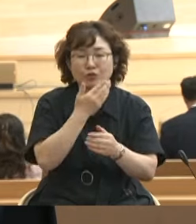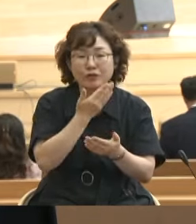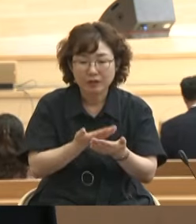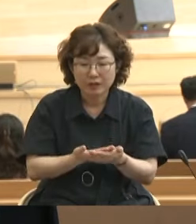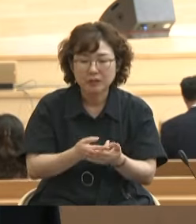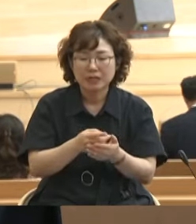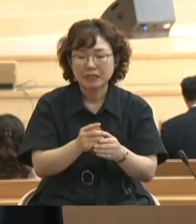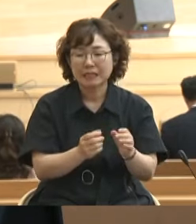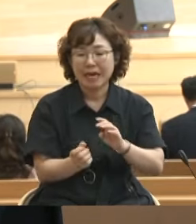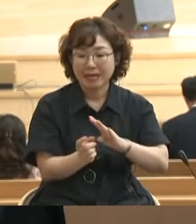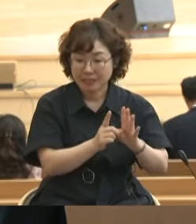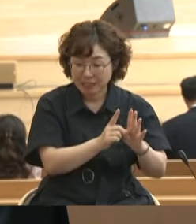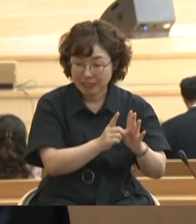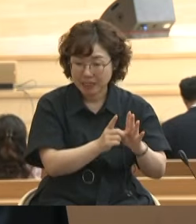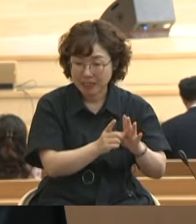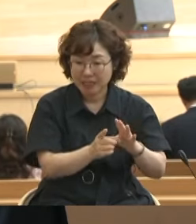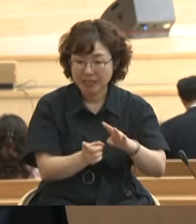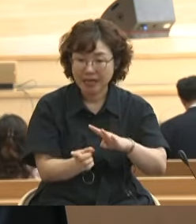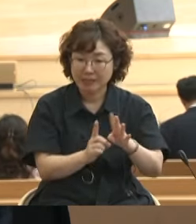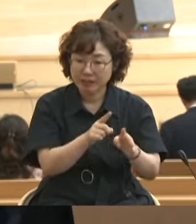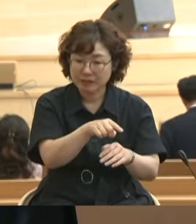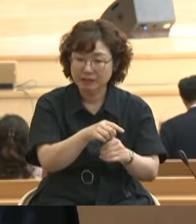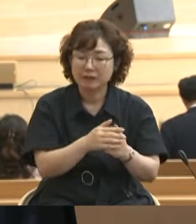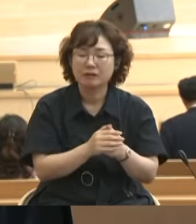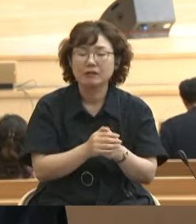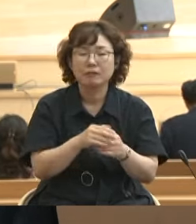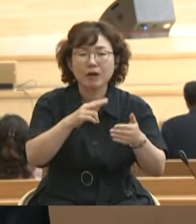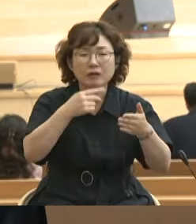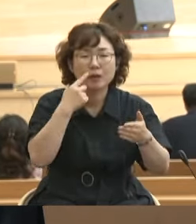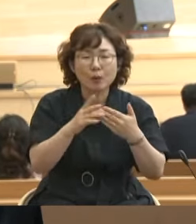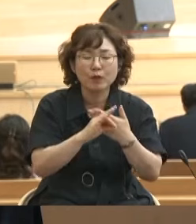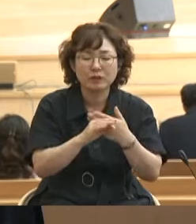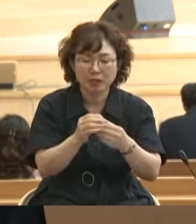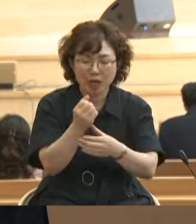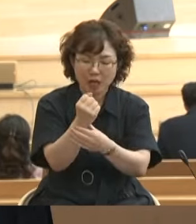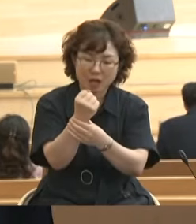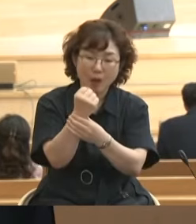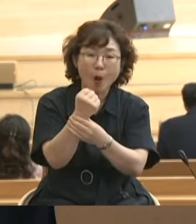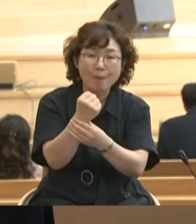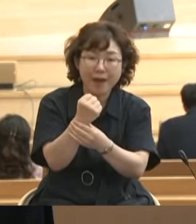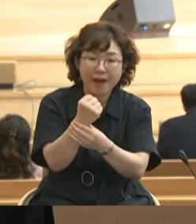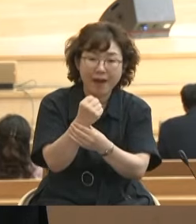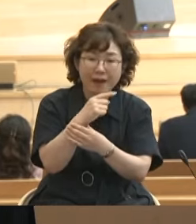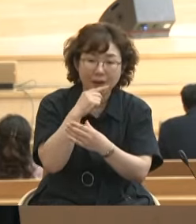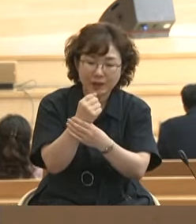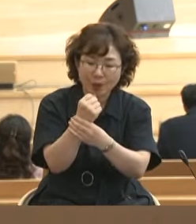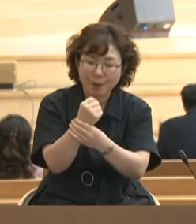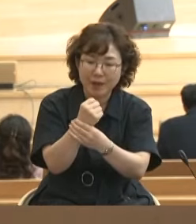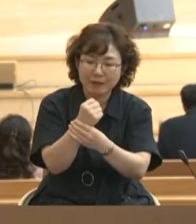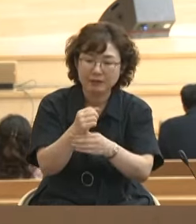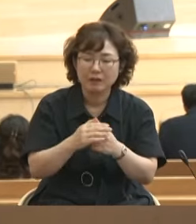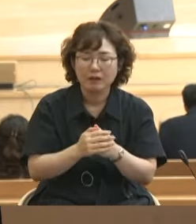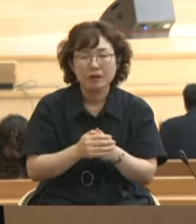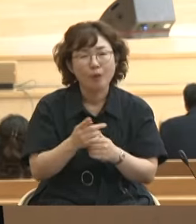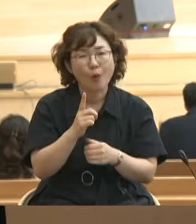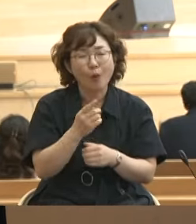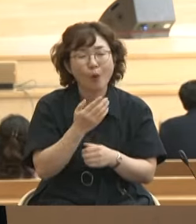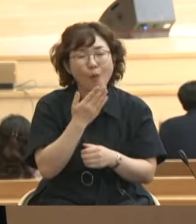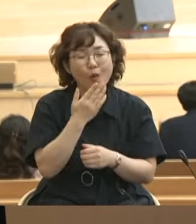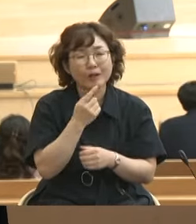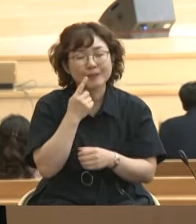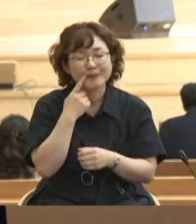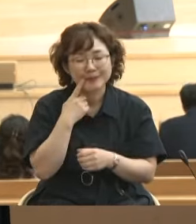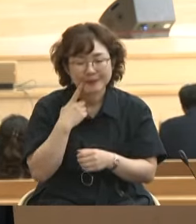계속 읽다 보면 아까 열매가 나왔잖아요. 그 열매는 먹을만하고 그 잎사귀는